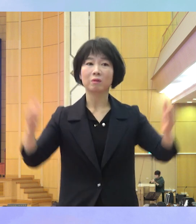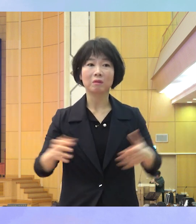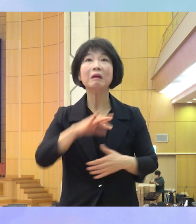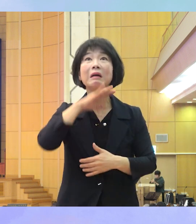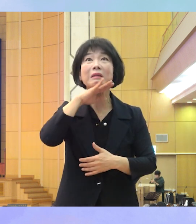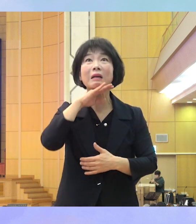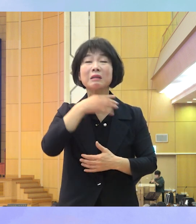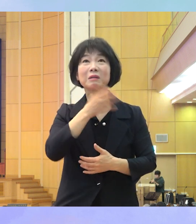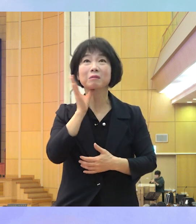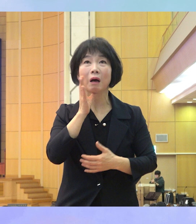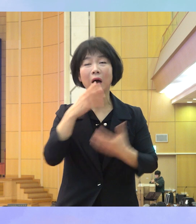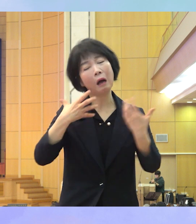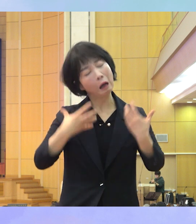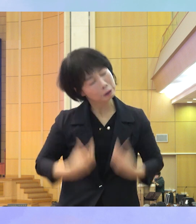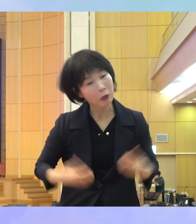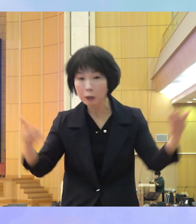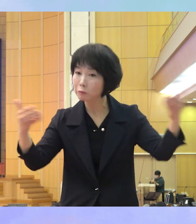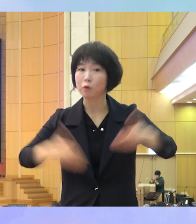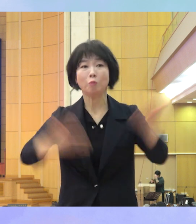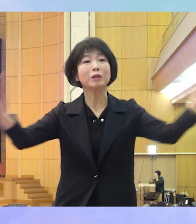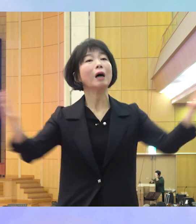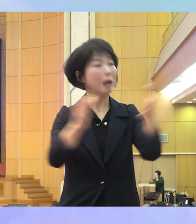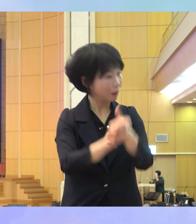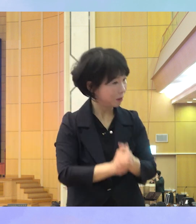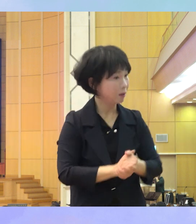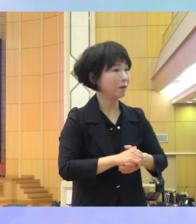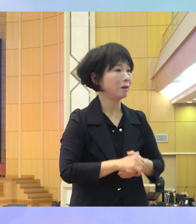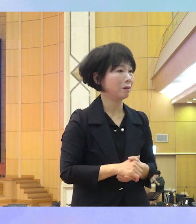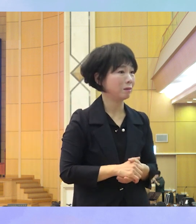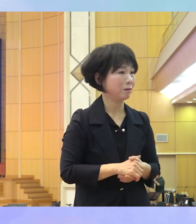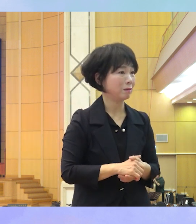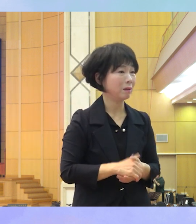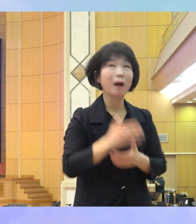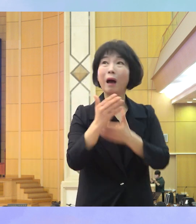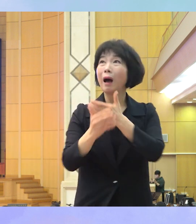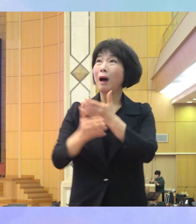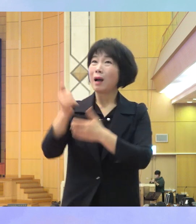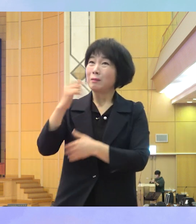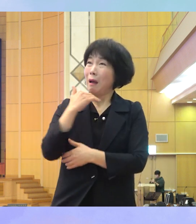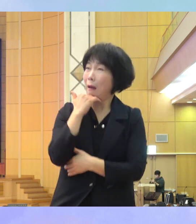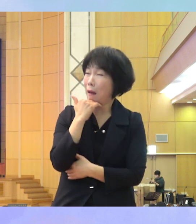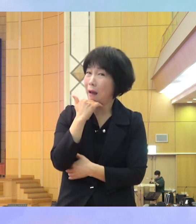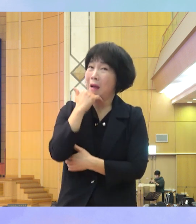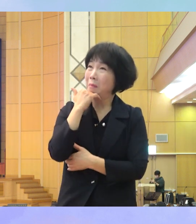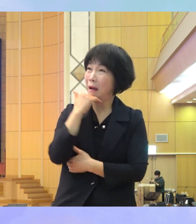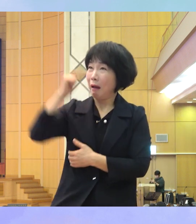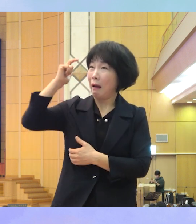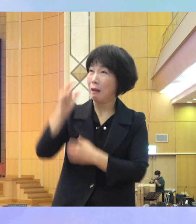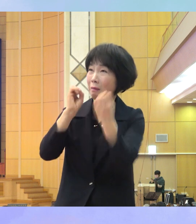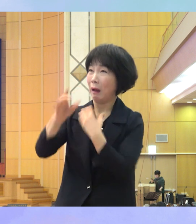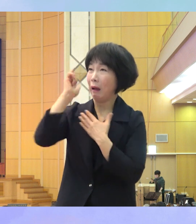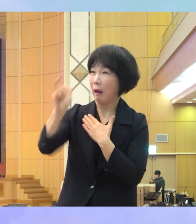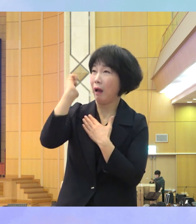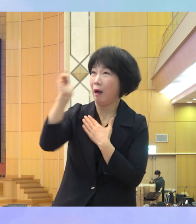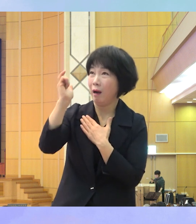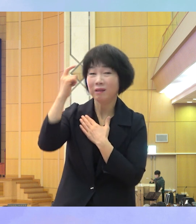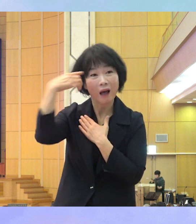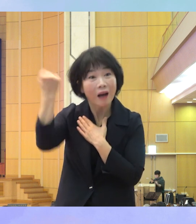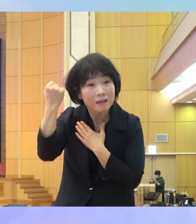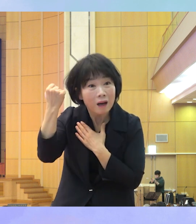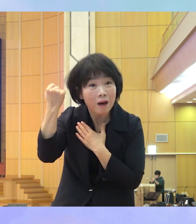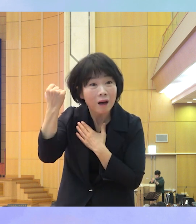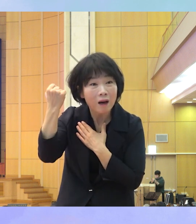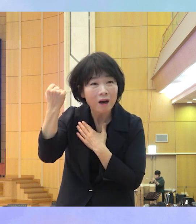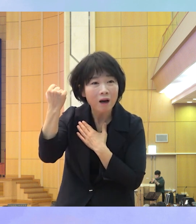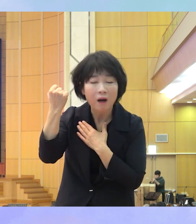때를 주시려면, 기회를 주려면 빨리빨리 주시지, 왜 그렇게 뜸들이시고 세워라 내워라 하나, 때로는 그렇게 생각할